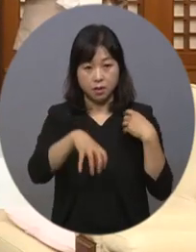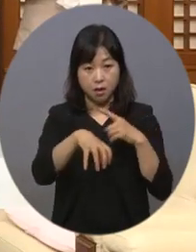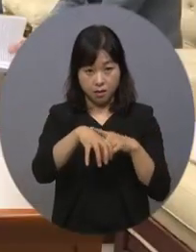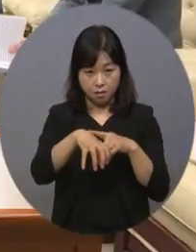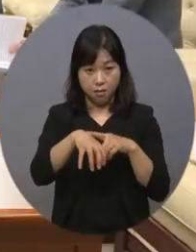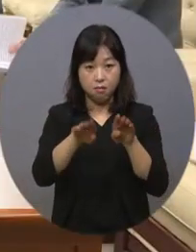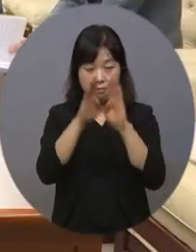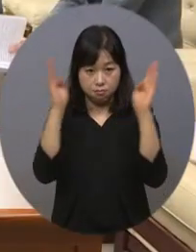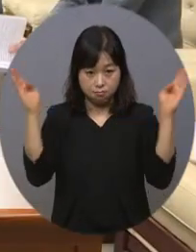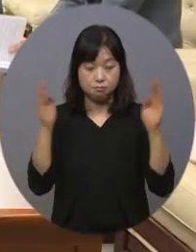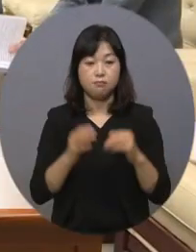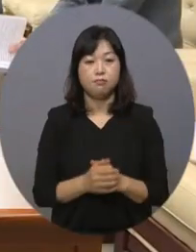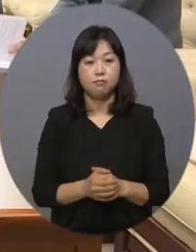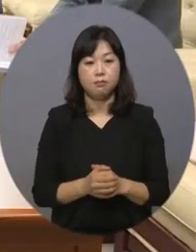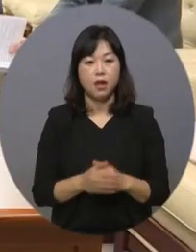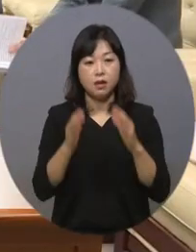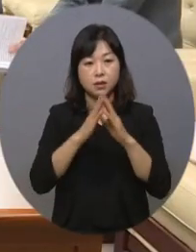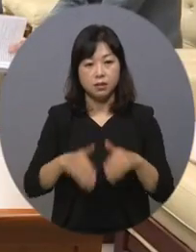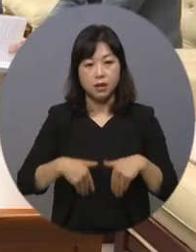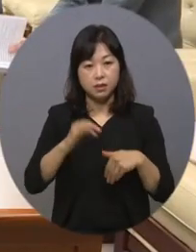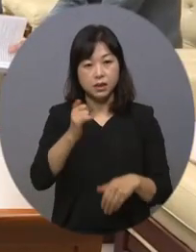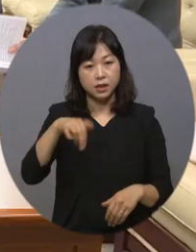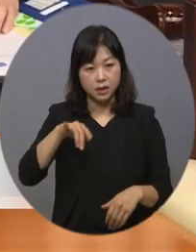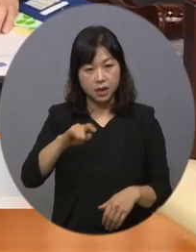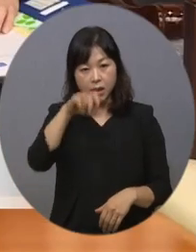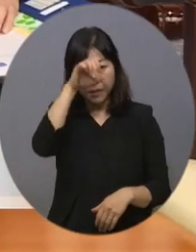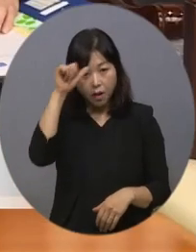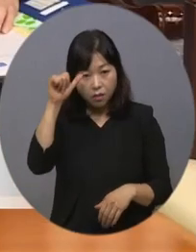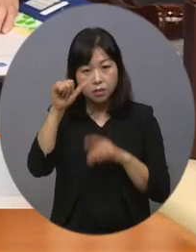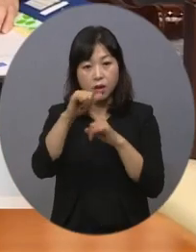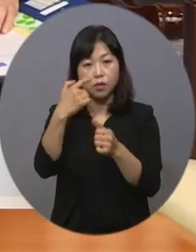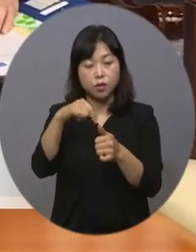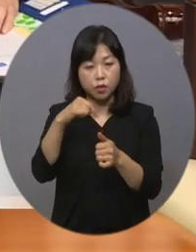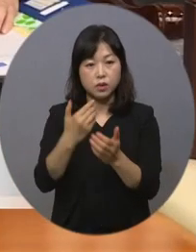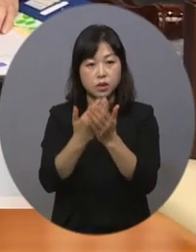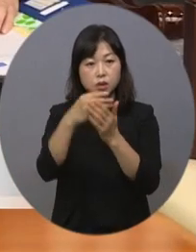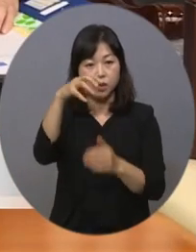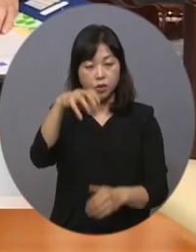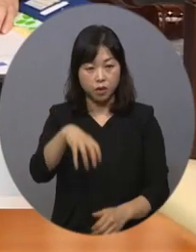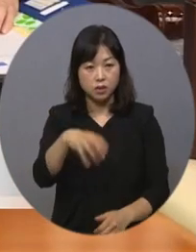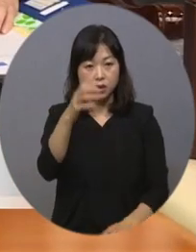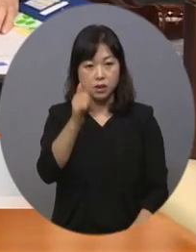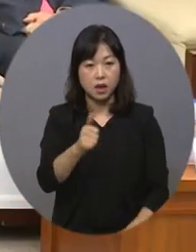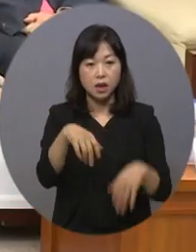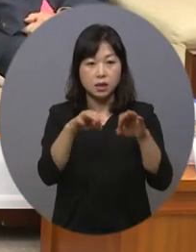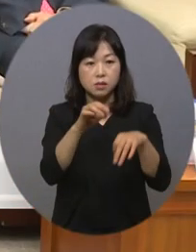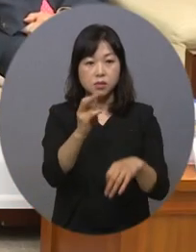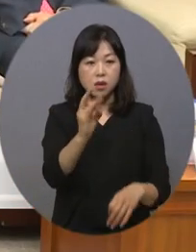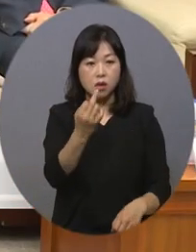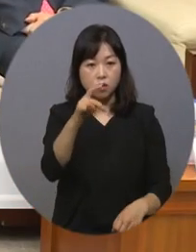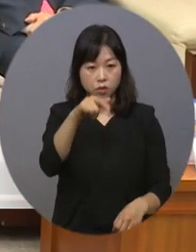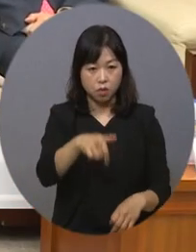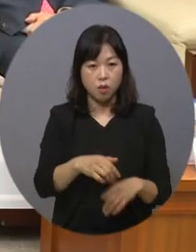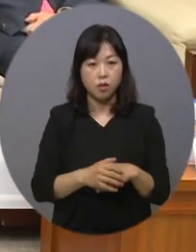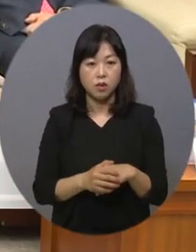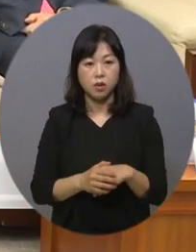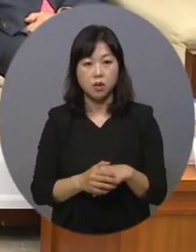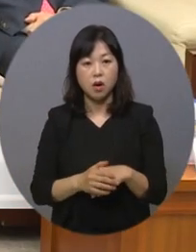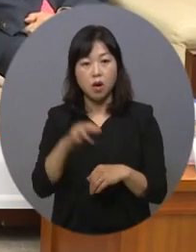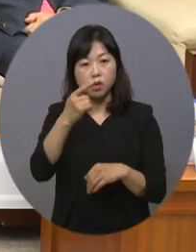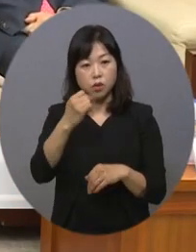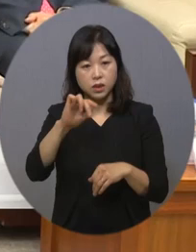수여식에는 전남 인재평생교육진흥원 이사장인 김영록 전남도지사와 최일 동신대